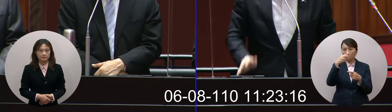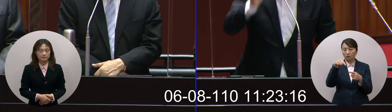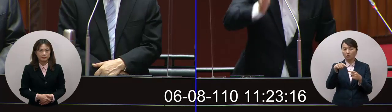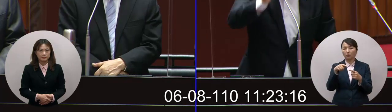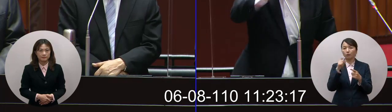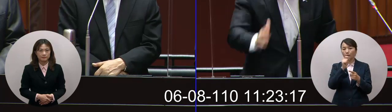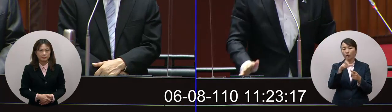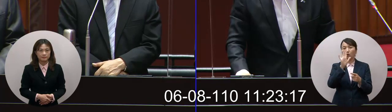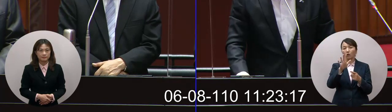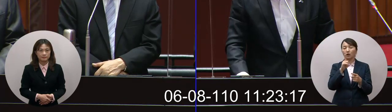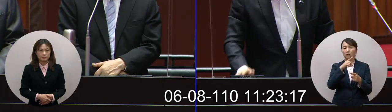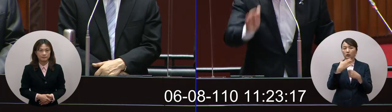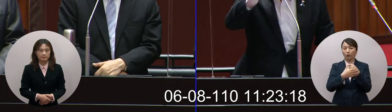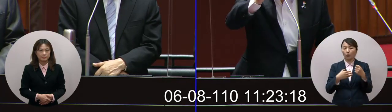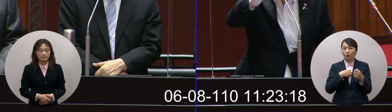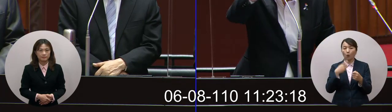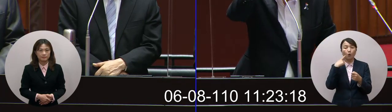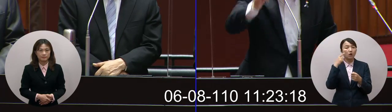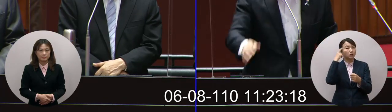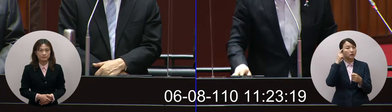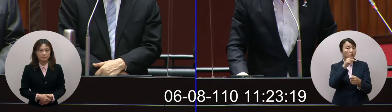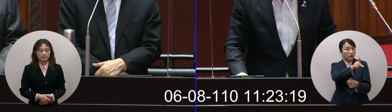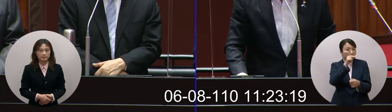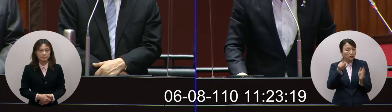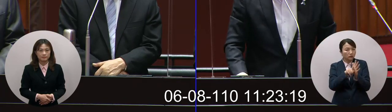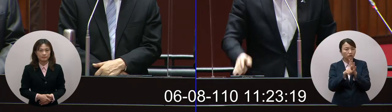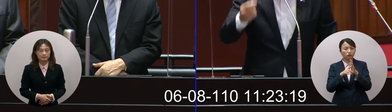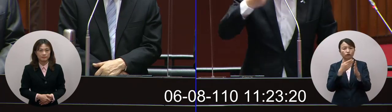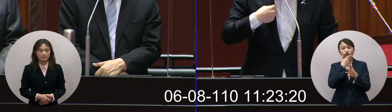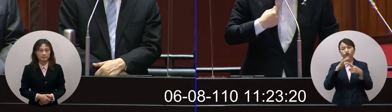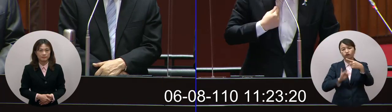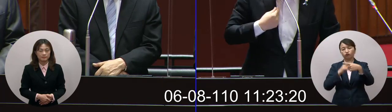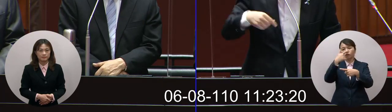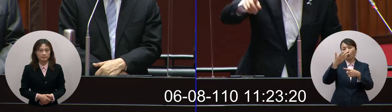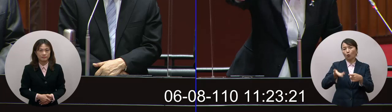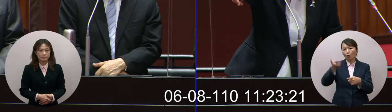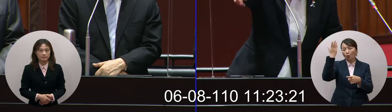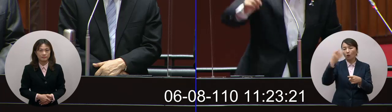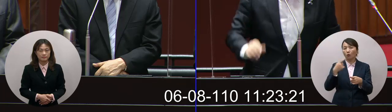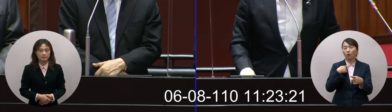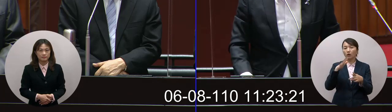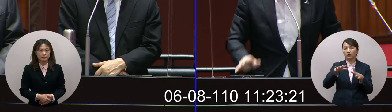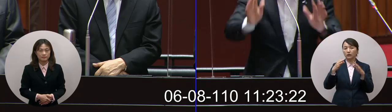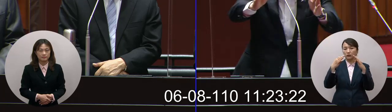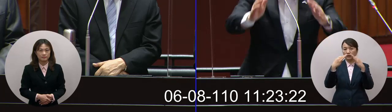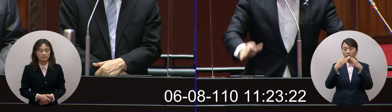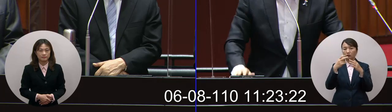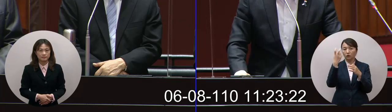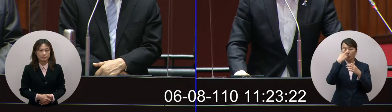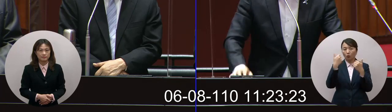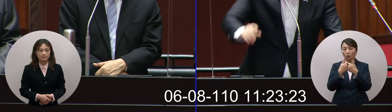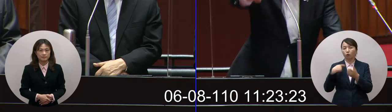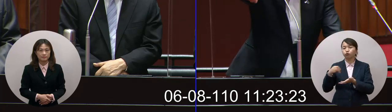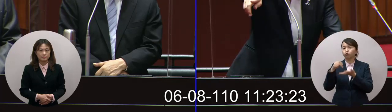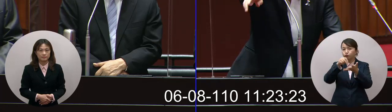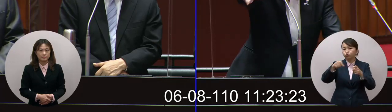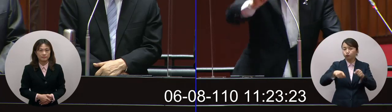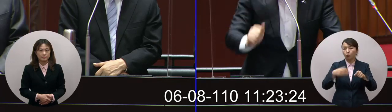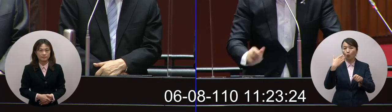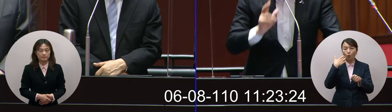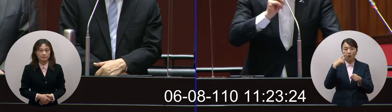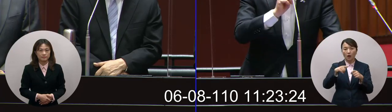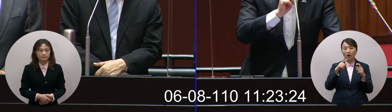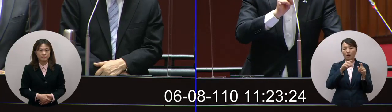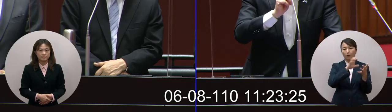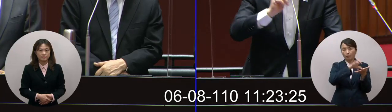险，但是寿险去直接的时候，通常都要高达6%以上。本席啊，有透过金管会啊提一个案子。你在